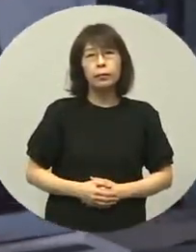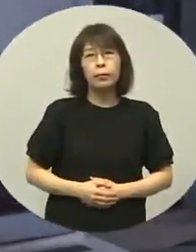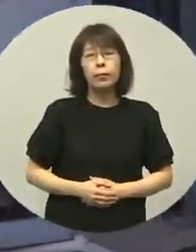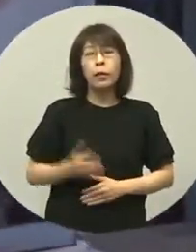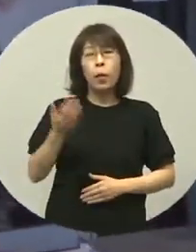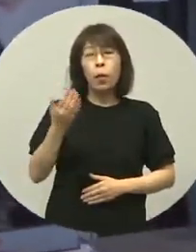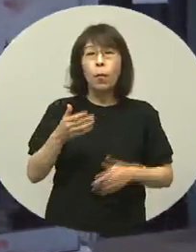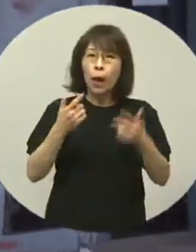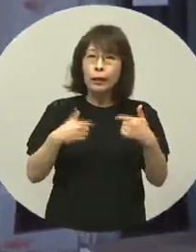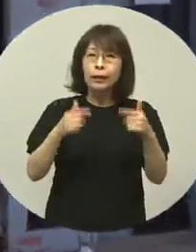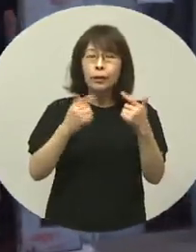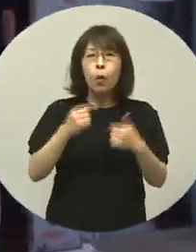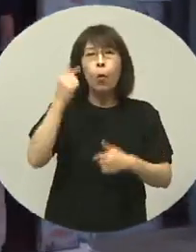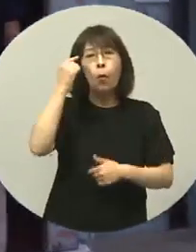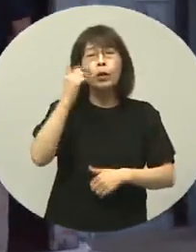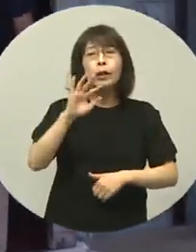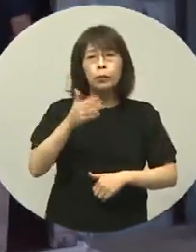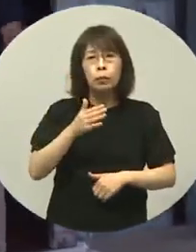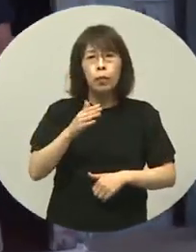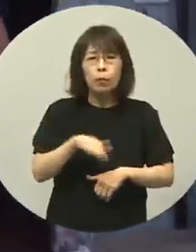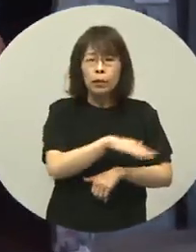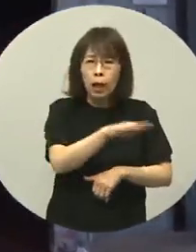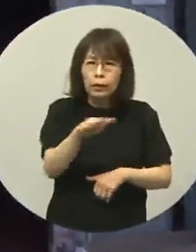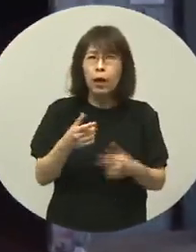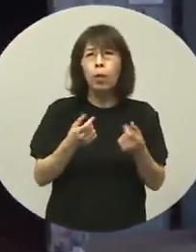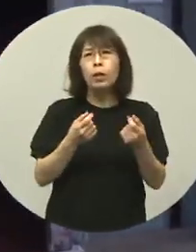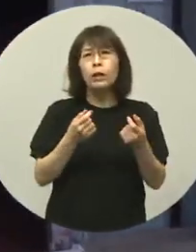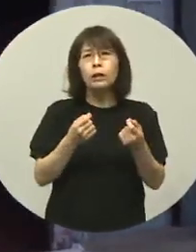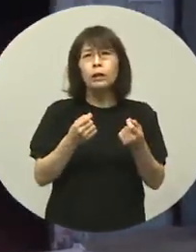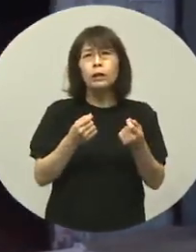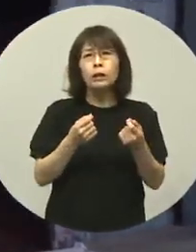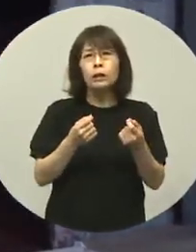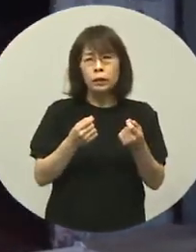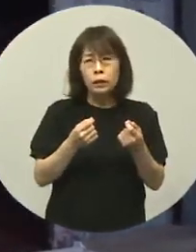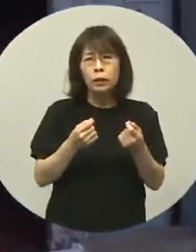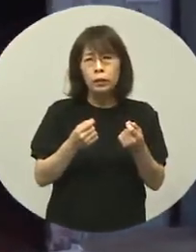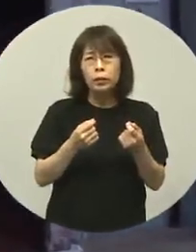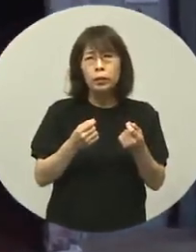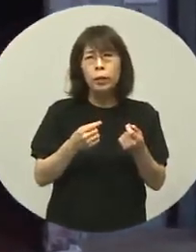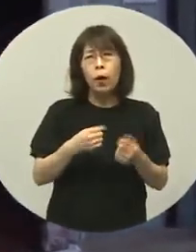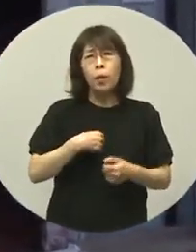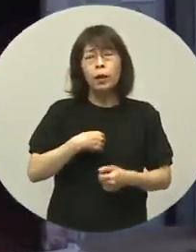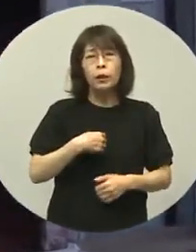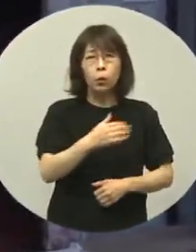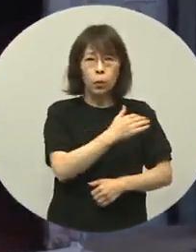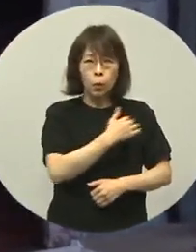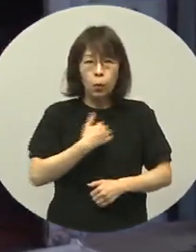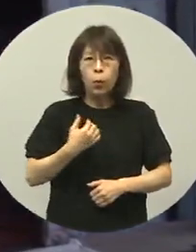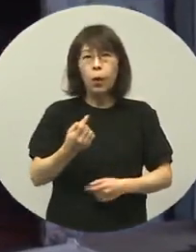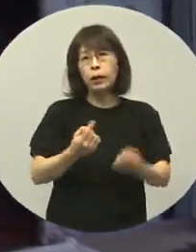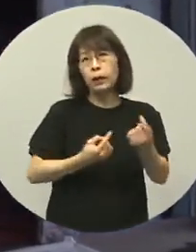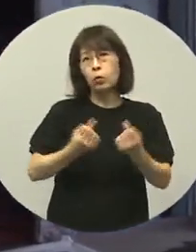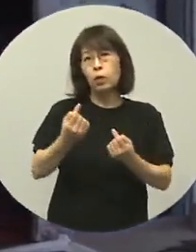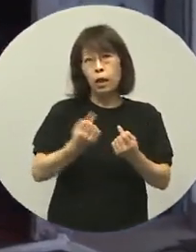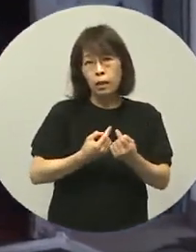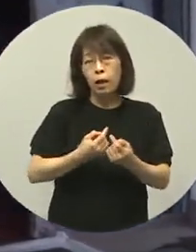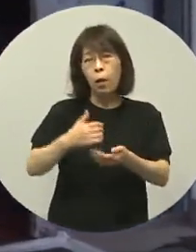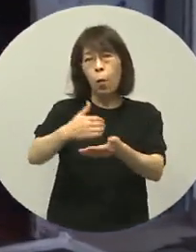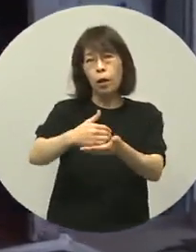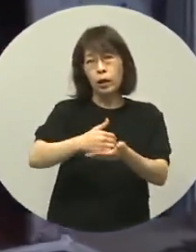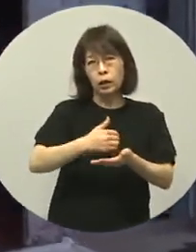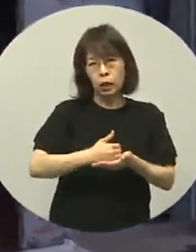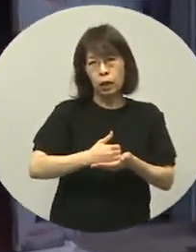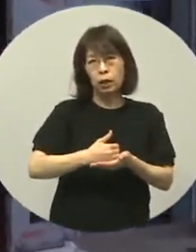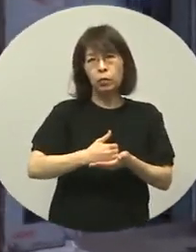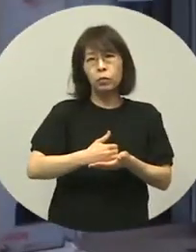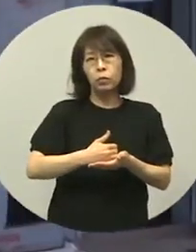毎回思うんですけれども、どなたにも思うんですけども、よくここまで私どものようなものにお話しいただけるなという、もう